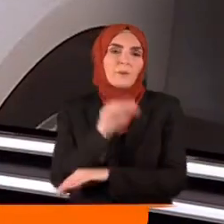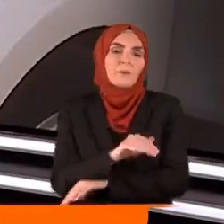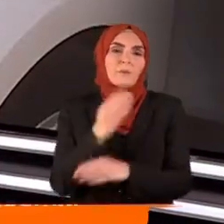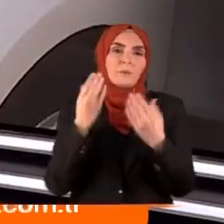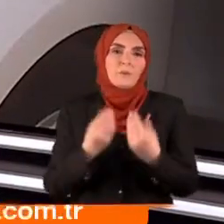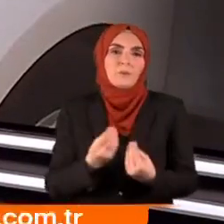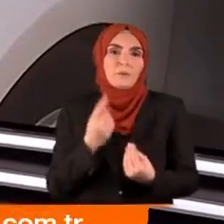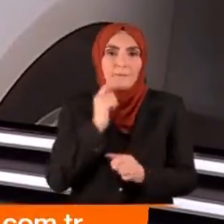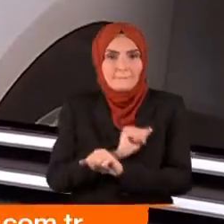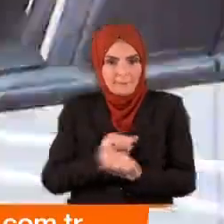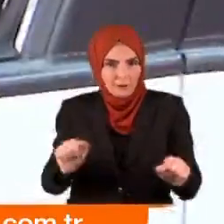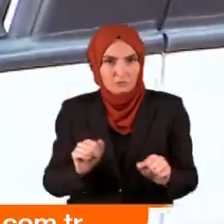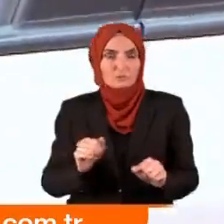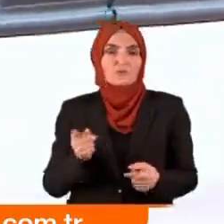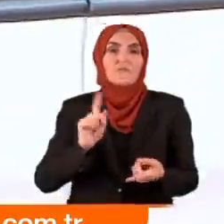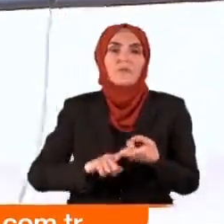oldu.